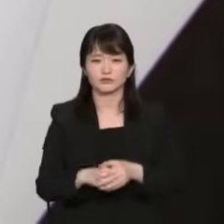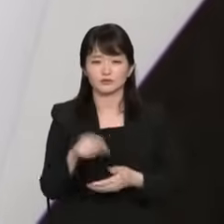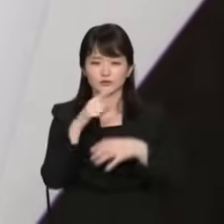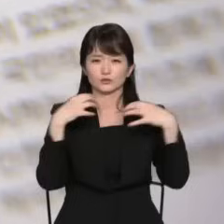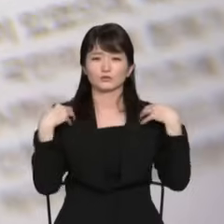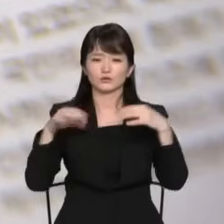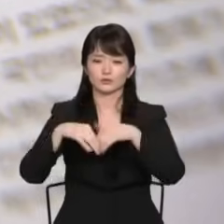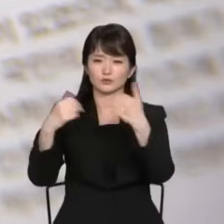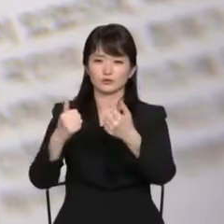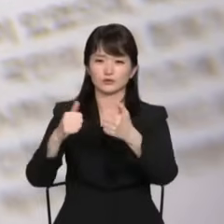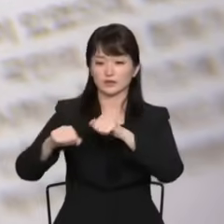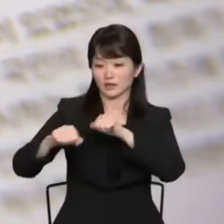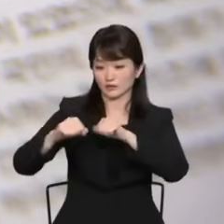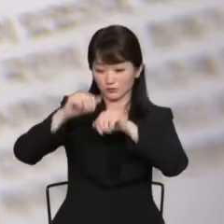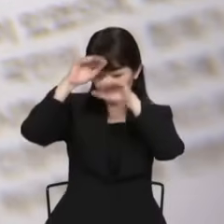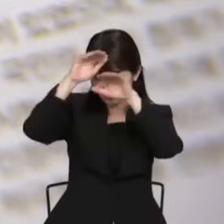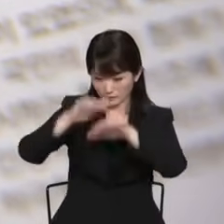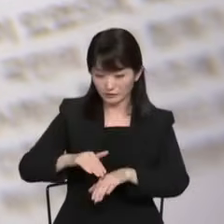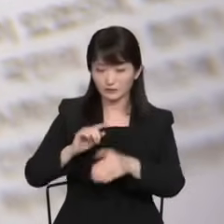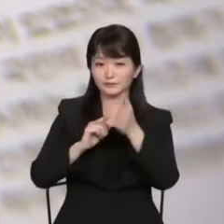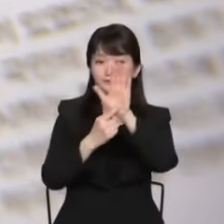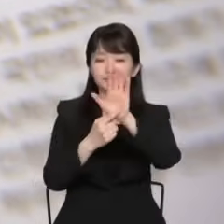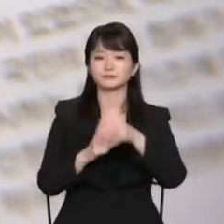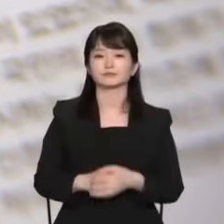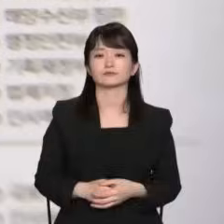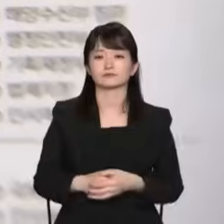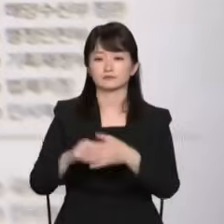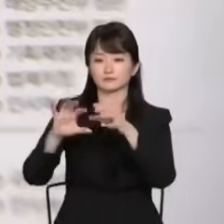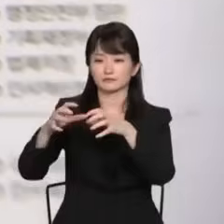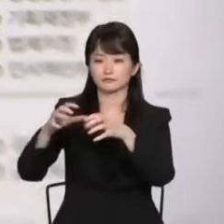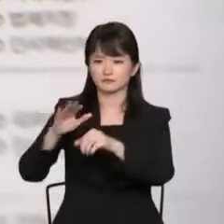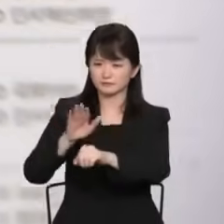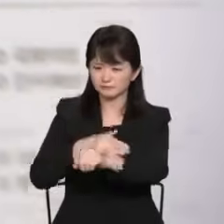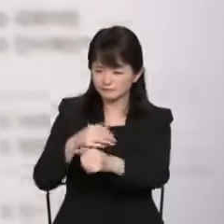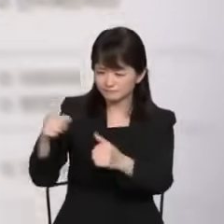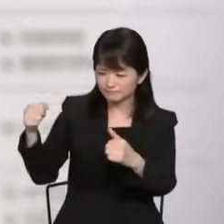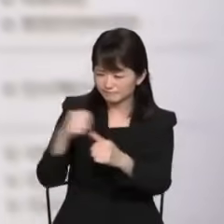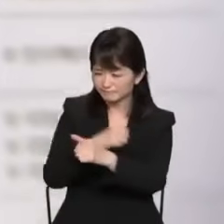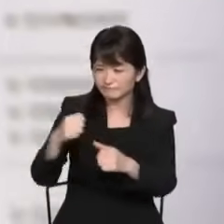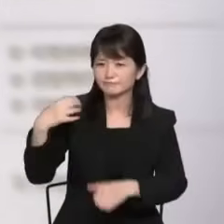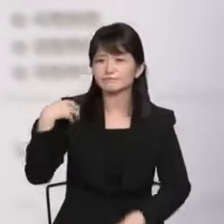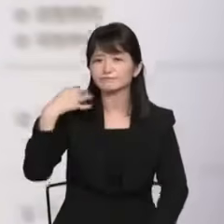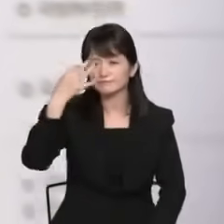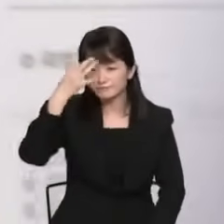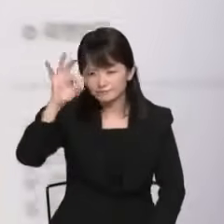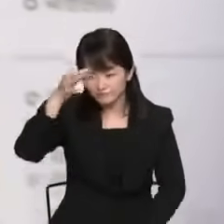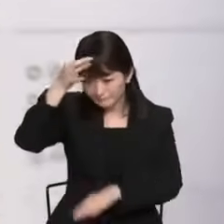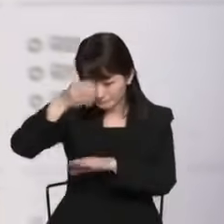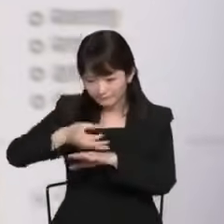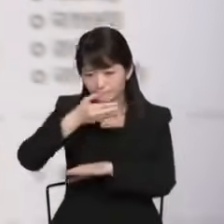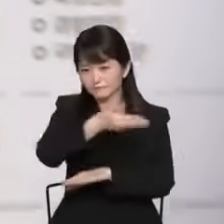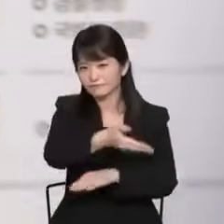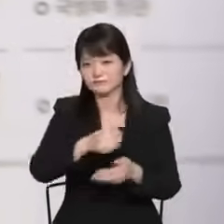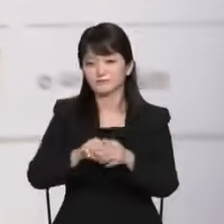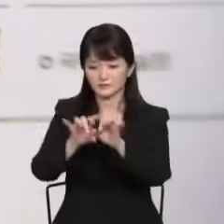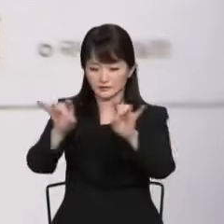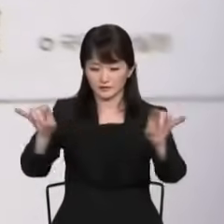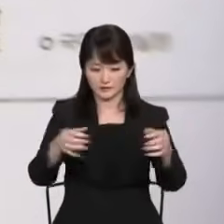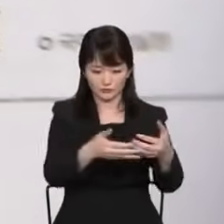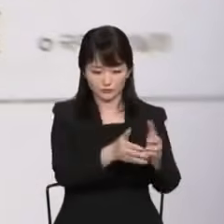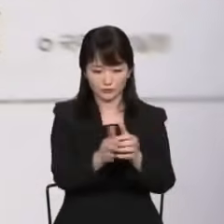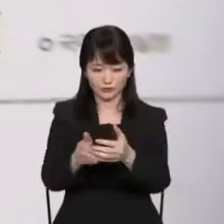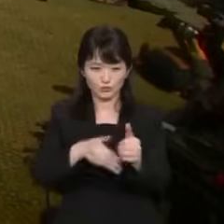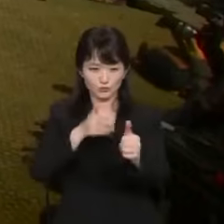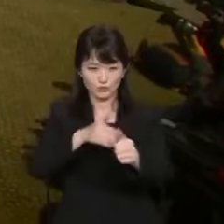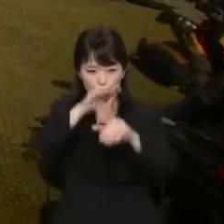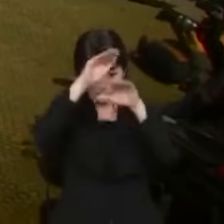할 권고사항을 발표했습니다. 국가가 잘못과 폭력에 대한 책임을 인정한 뒤 사과하고 각 부처는